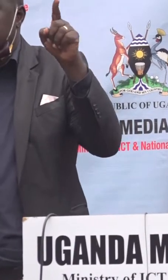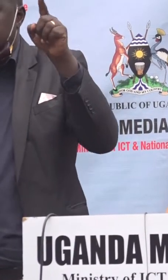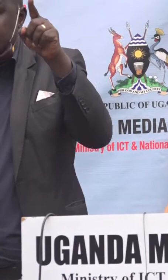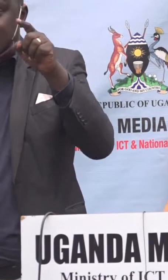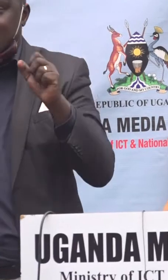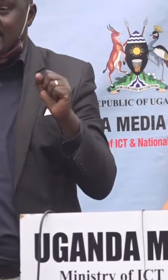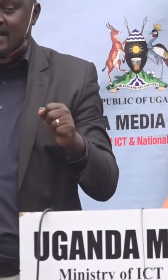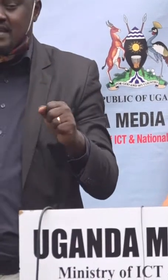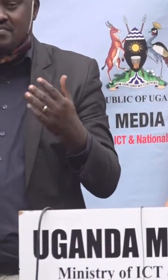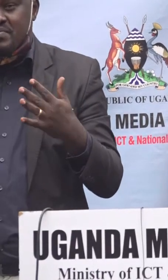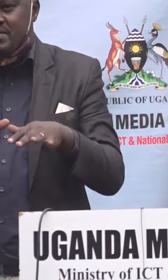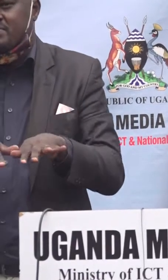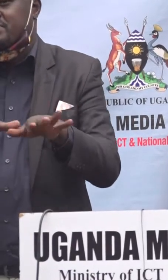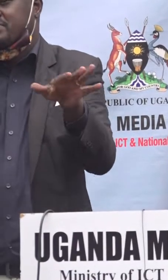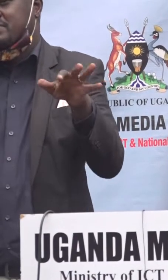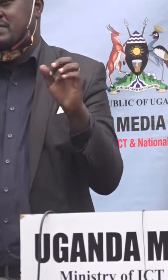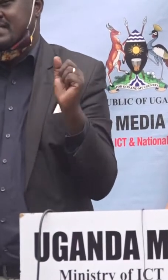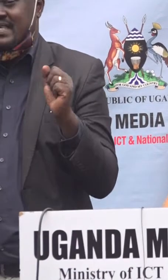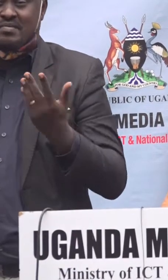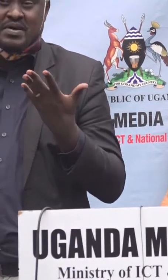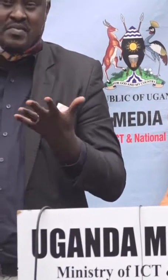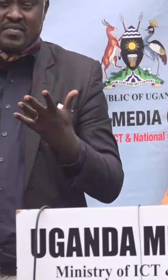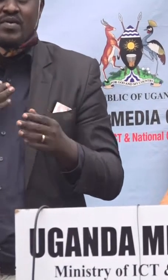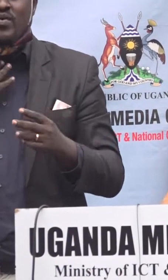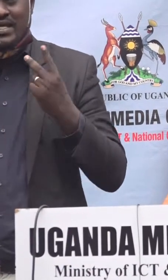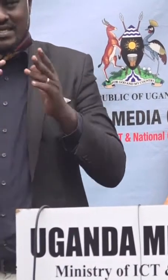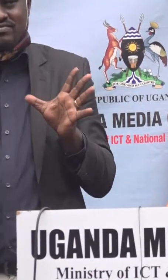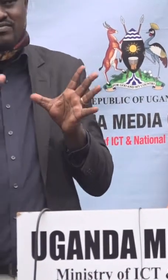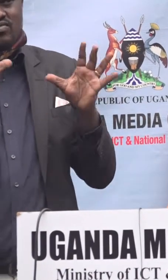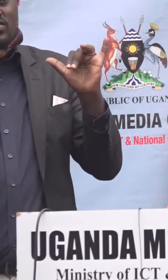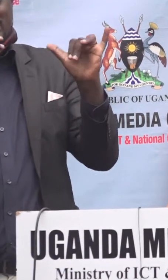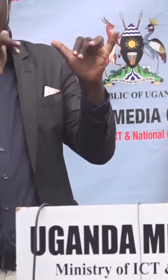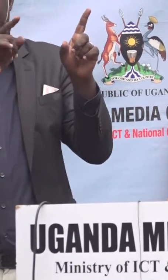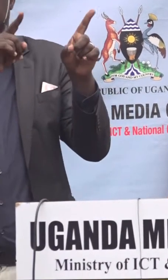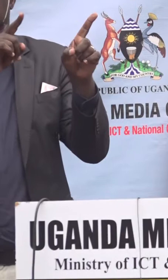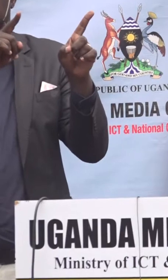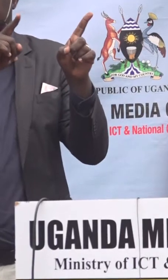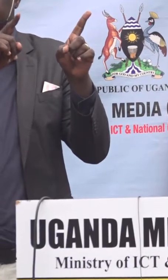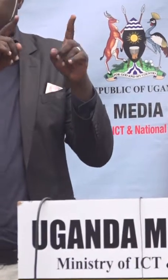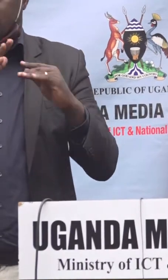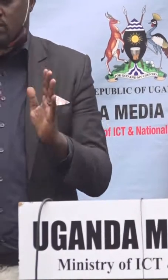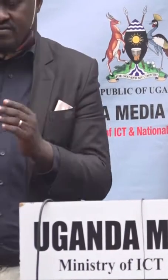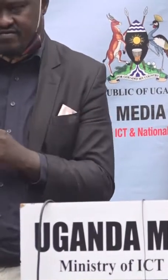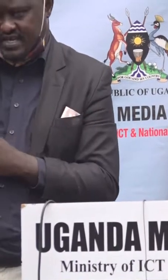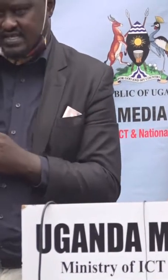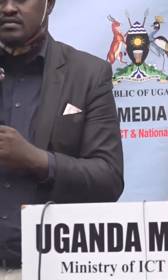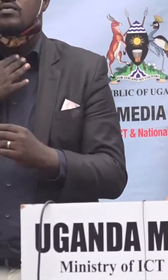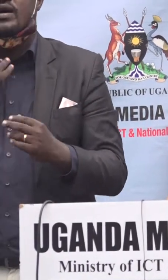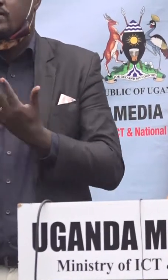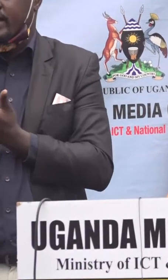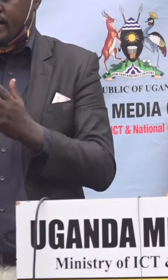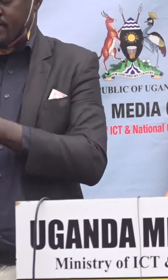akawuka akaatoloka ate ne kadda mu balamu. So tujja kusooka tufune